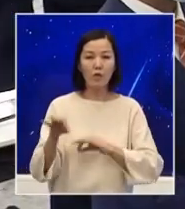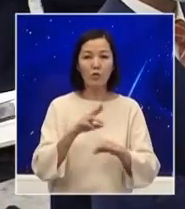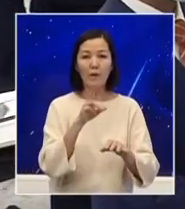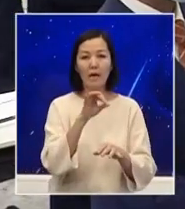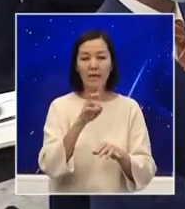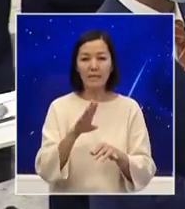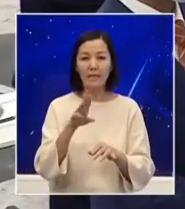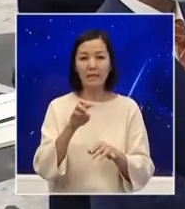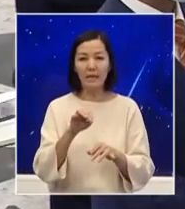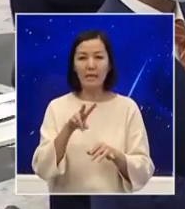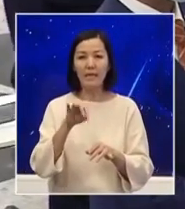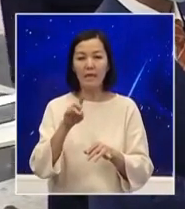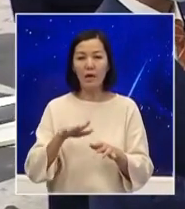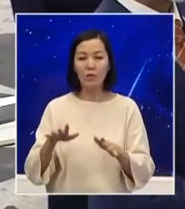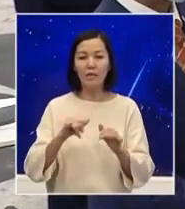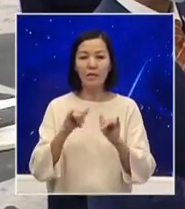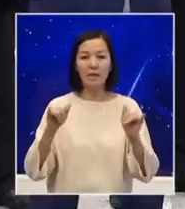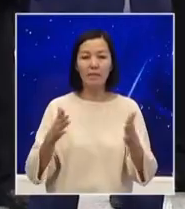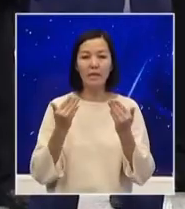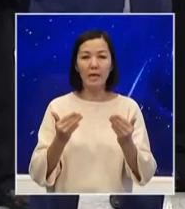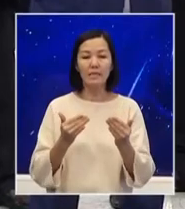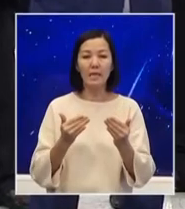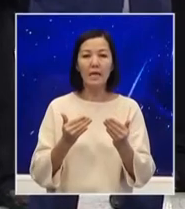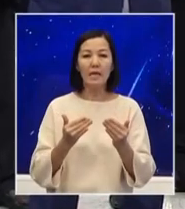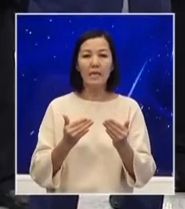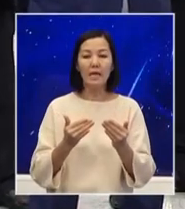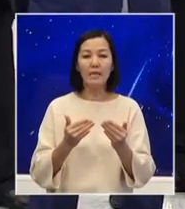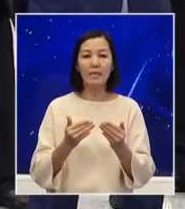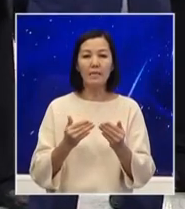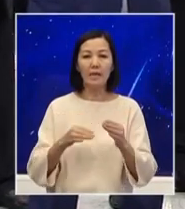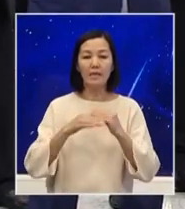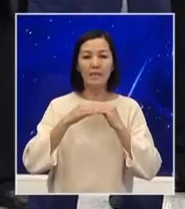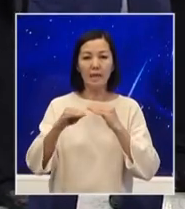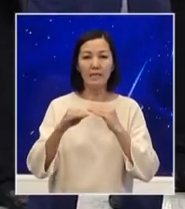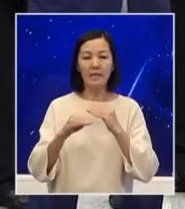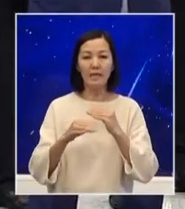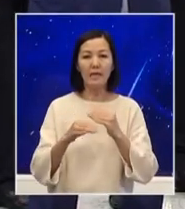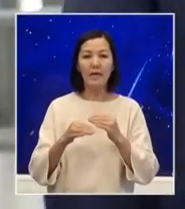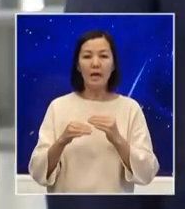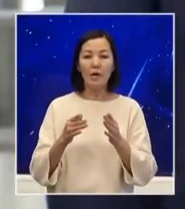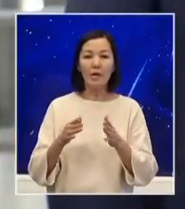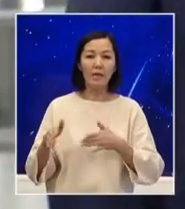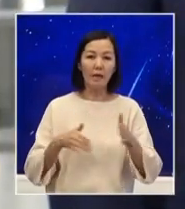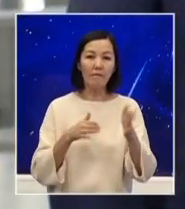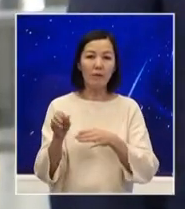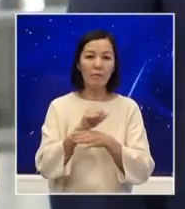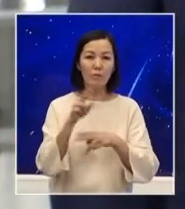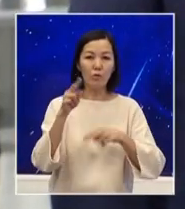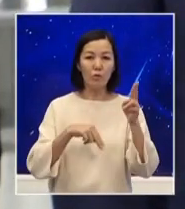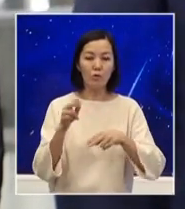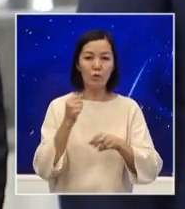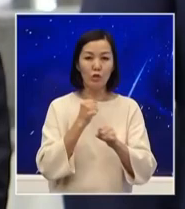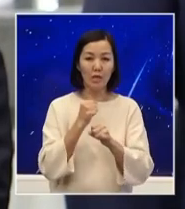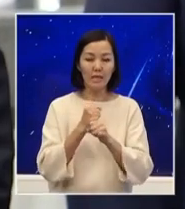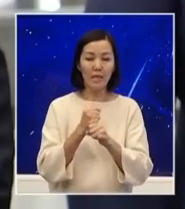Талғар, Іле ауданы дамиды. Тұрғындар бакат қызығын көрмек, тақтайдай тегіз бірнеше жолақты автомобиль жол құрылысы